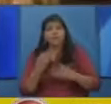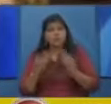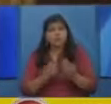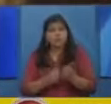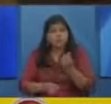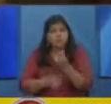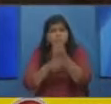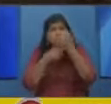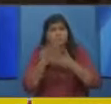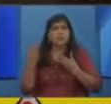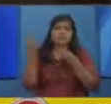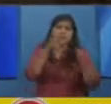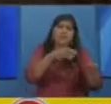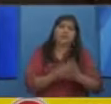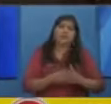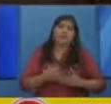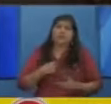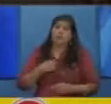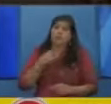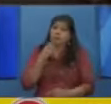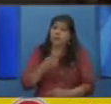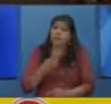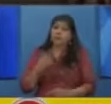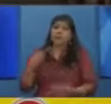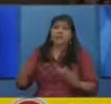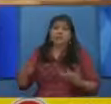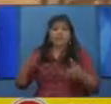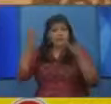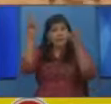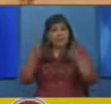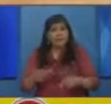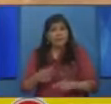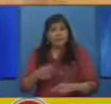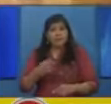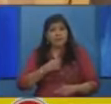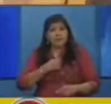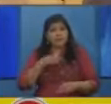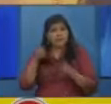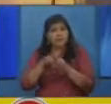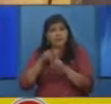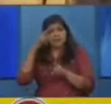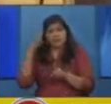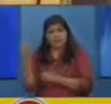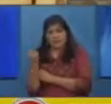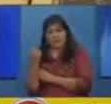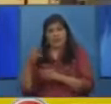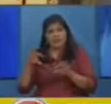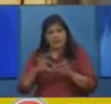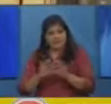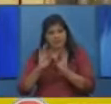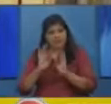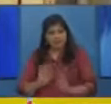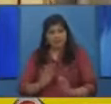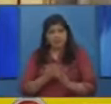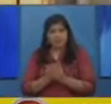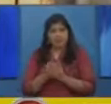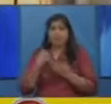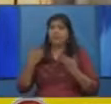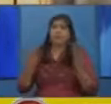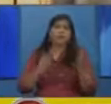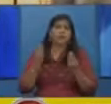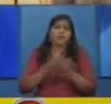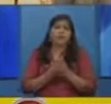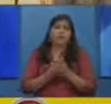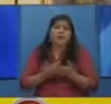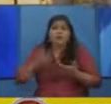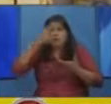हैं। वो कहते हैं, किसी भी मनुष्य की इच्छा शक्ति अगर उसके साथ हो तो वह